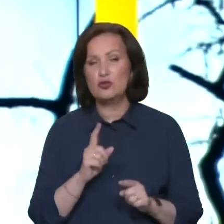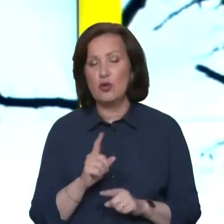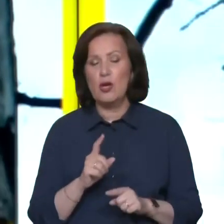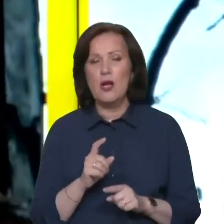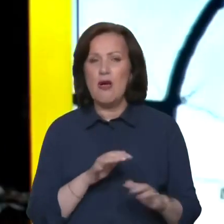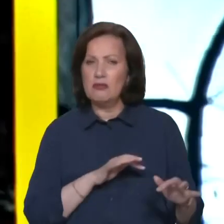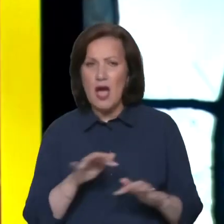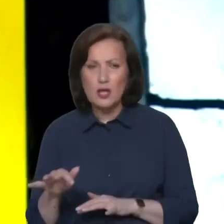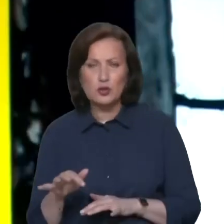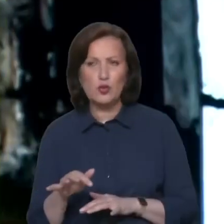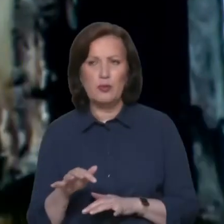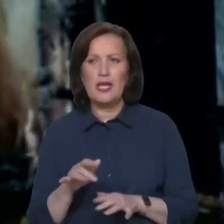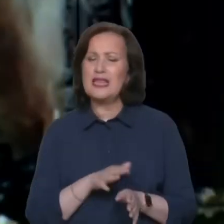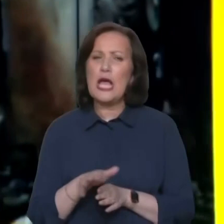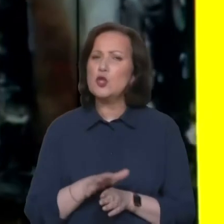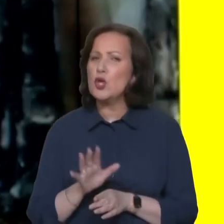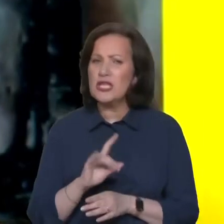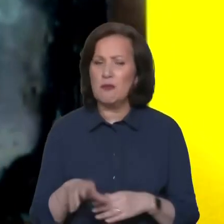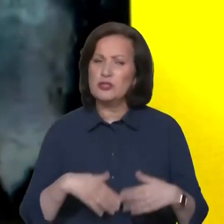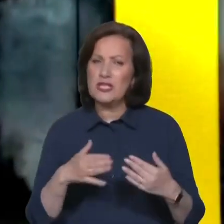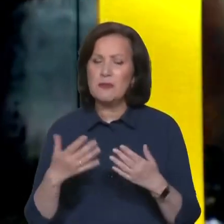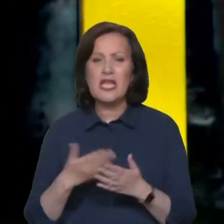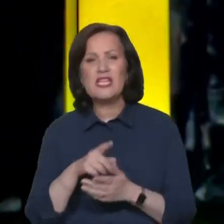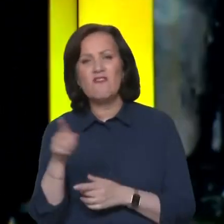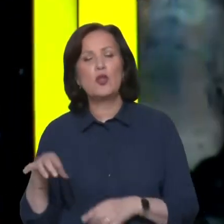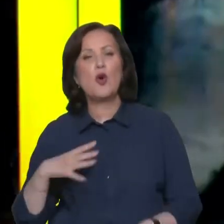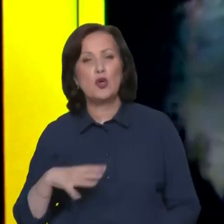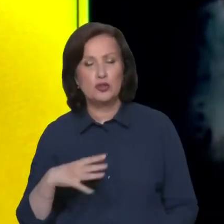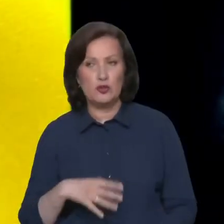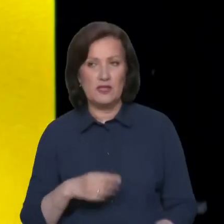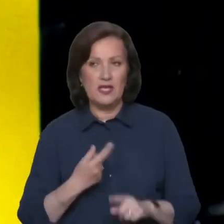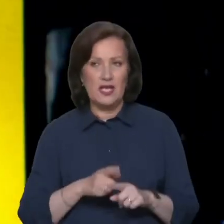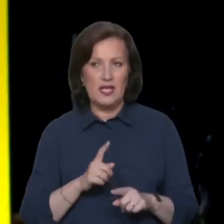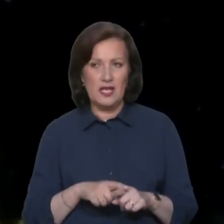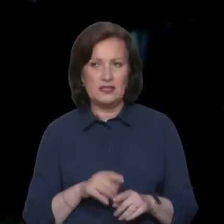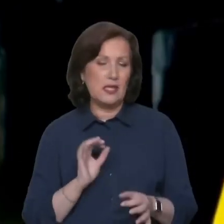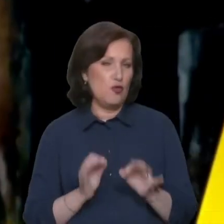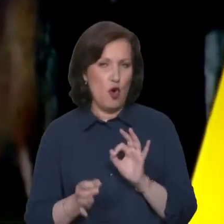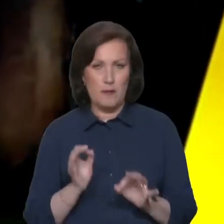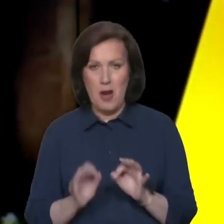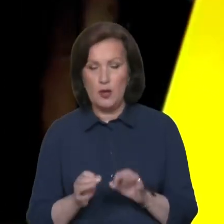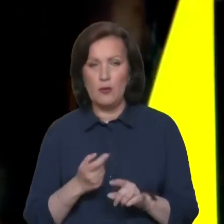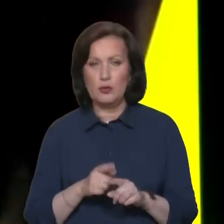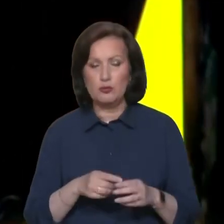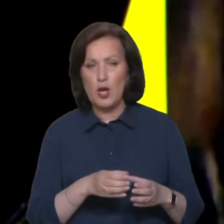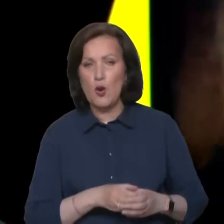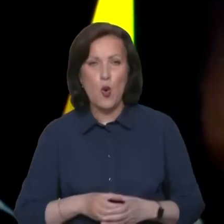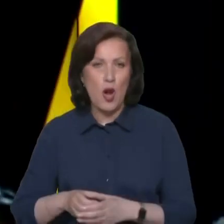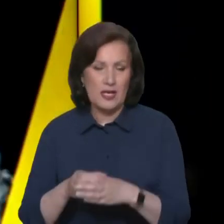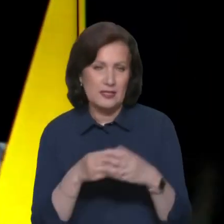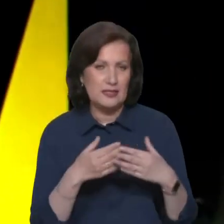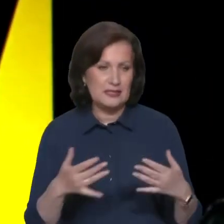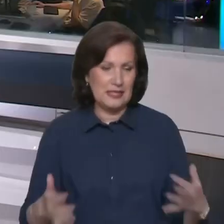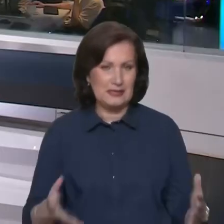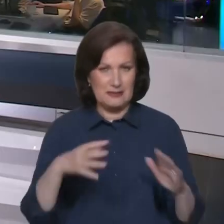власне контрнаступ там не дотримується того темпу, який вони очікували. І це абсолютно нормально, тому що коаліція складається з